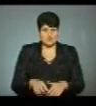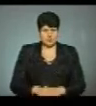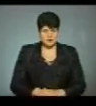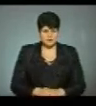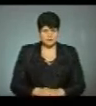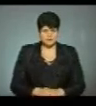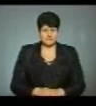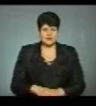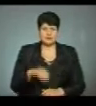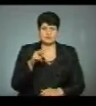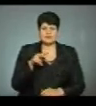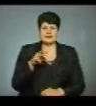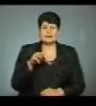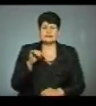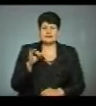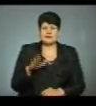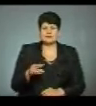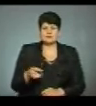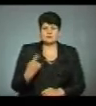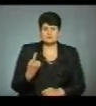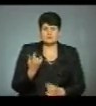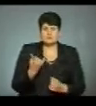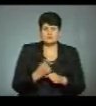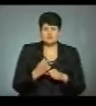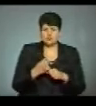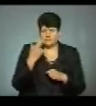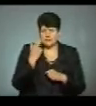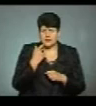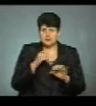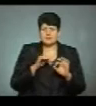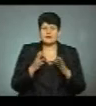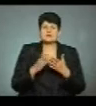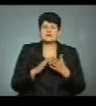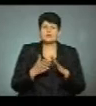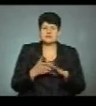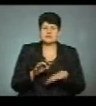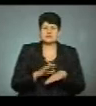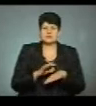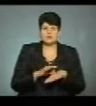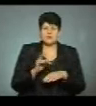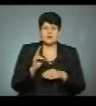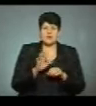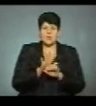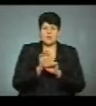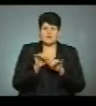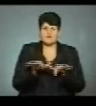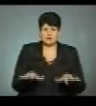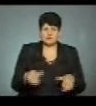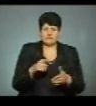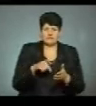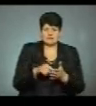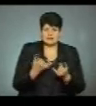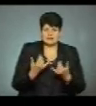Людмила Людкевич родом з Тернопільщини. Зараз жінка працює в Італії. Вона розповіла, яка ситуація із захворюваністю на коронавірус у місті, де вона